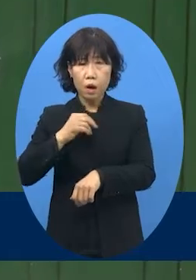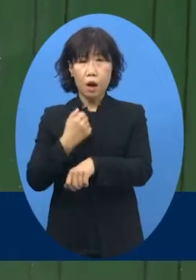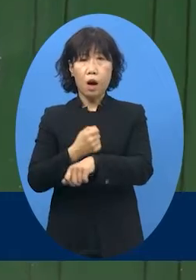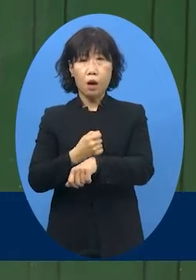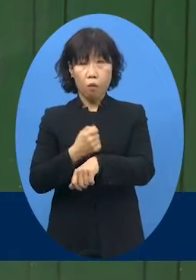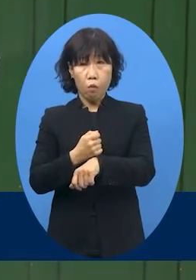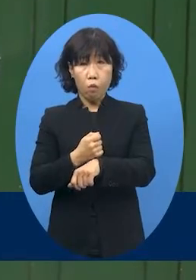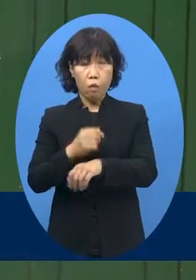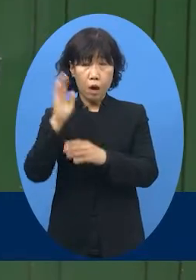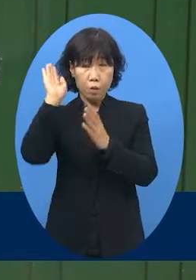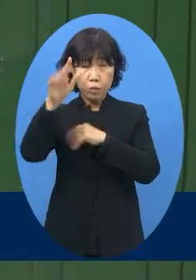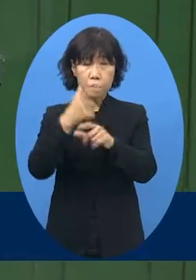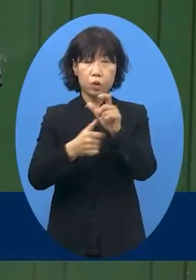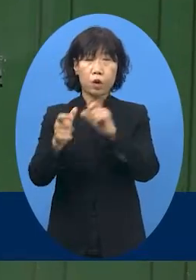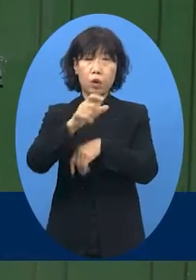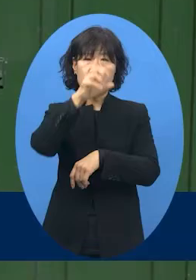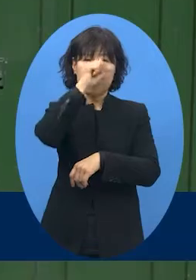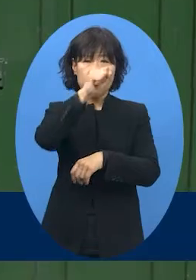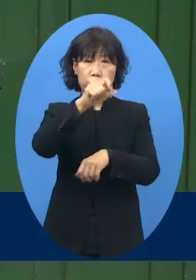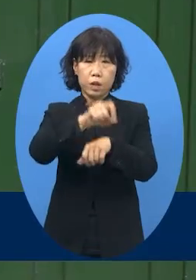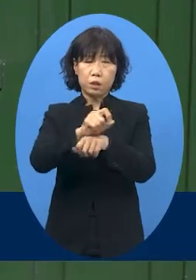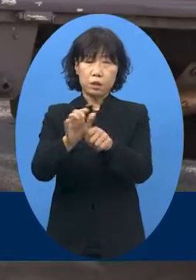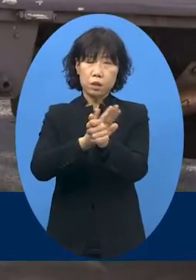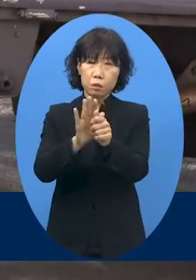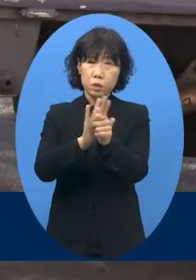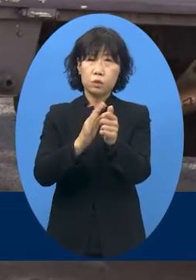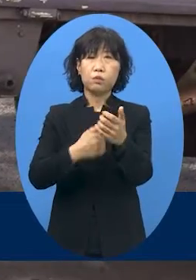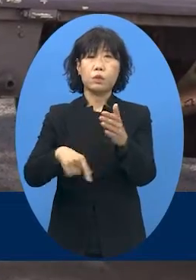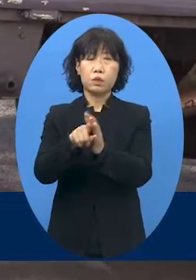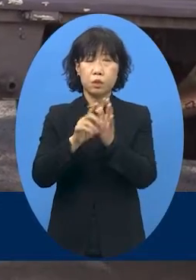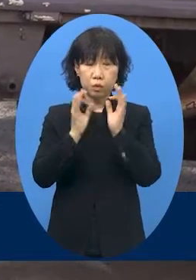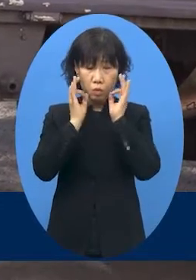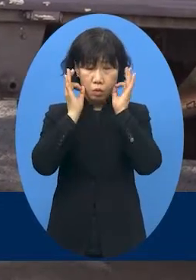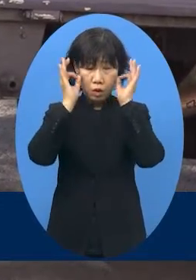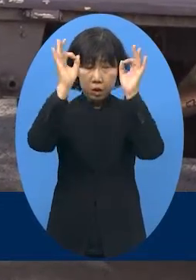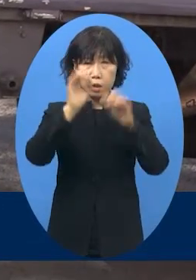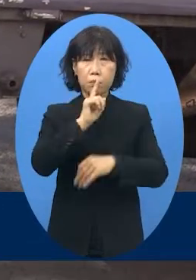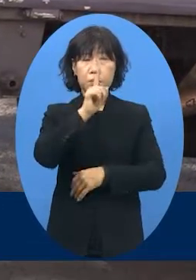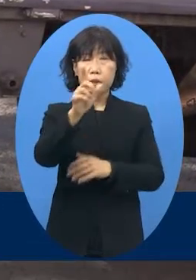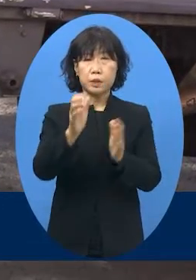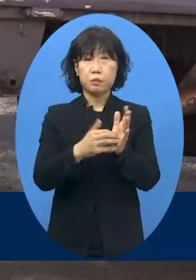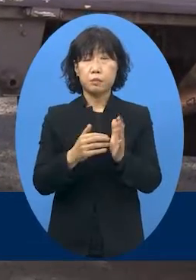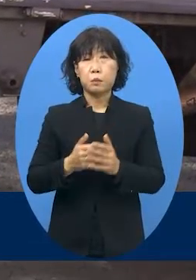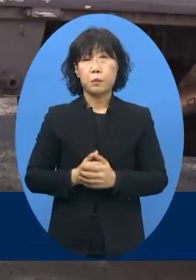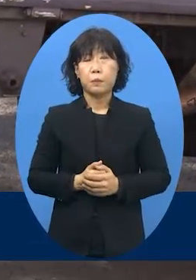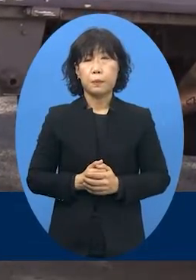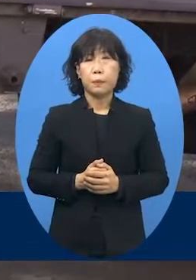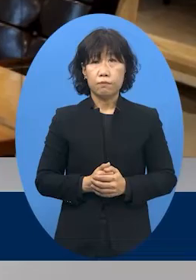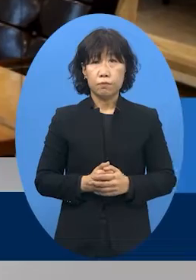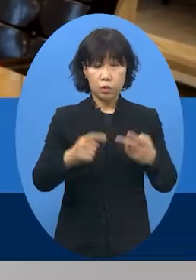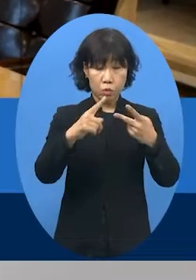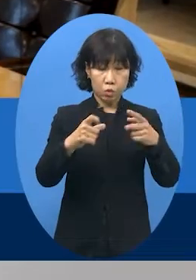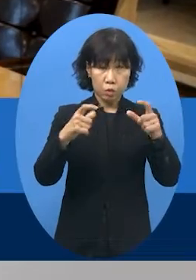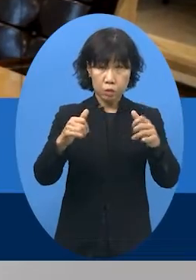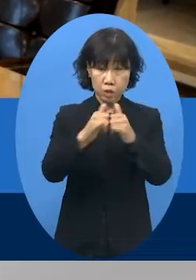이바지 하길 바라며 앞으로도 더 나은 행정 서비스 제공을 위해 노력하겠다고 전했습니다